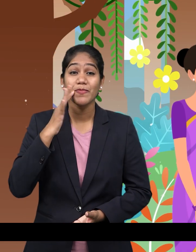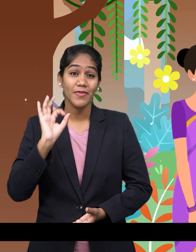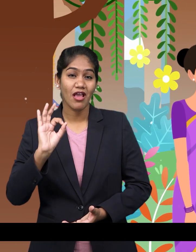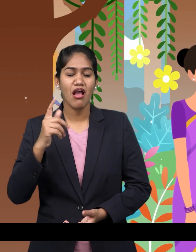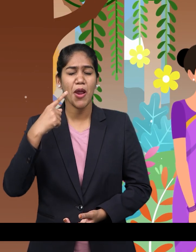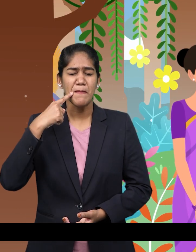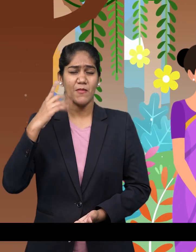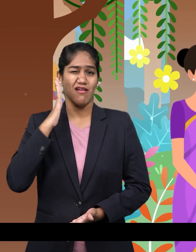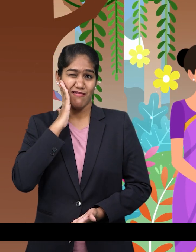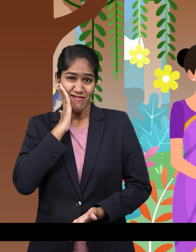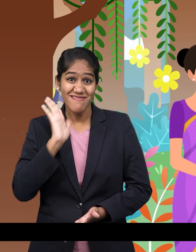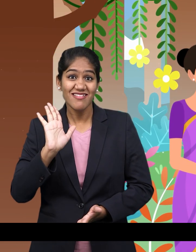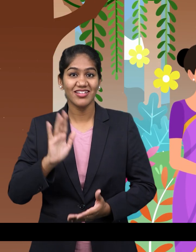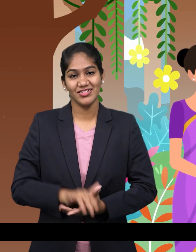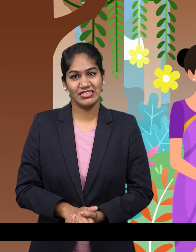खट्टा,